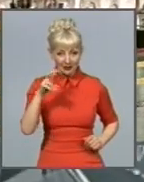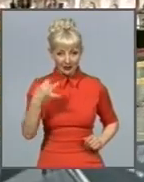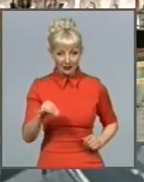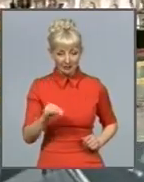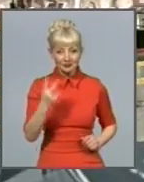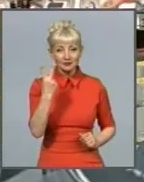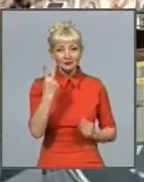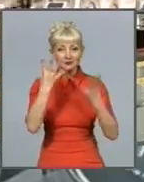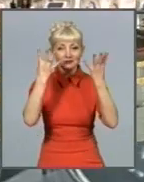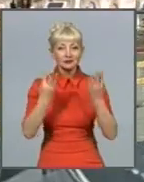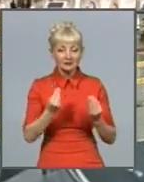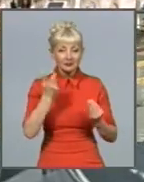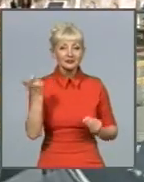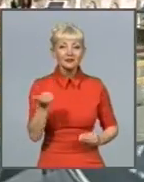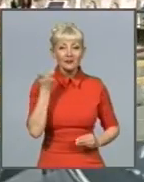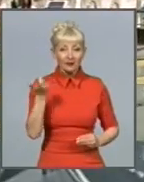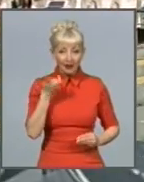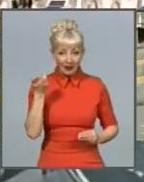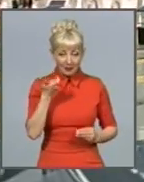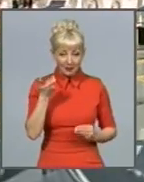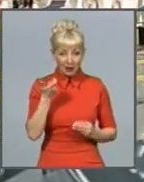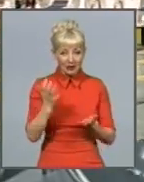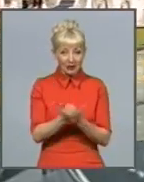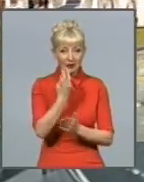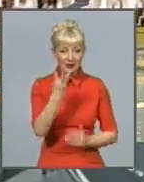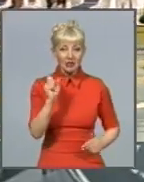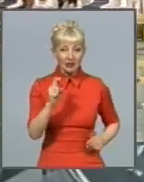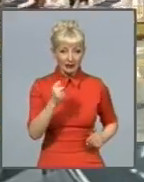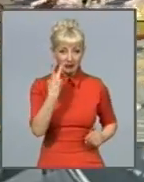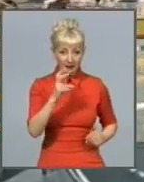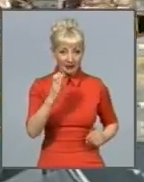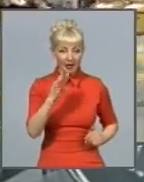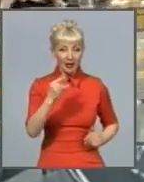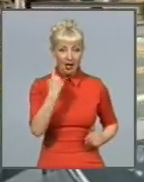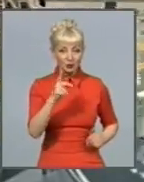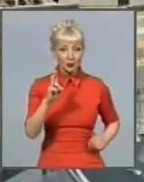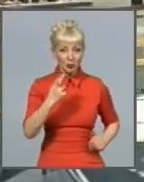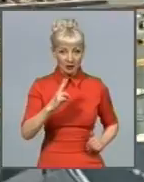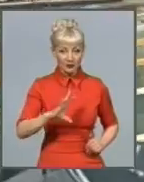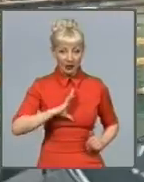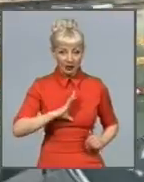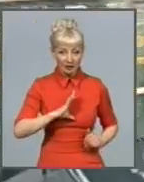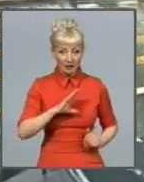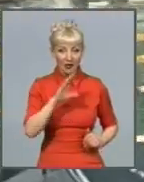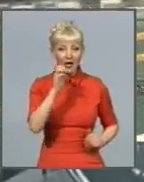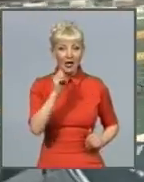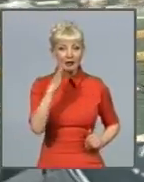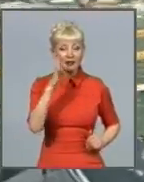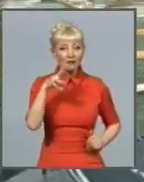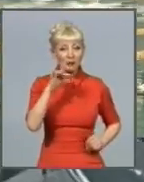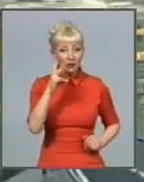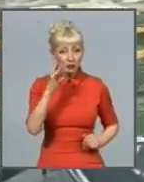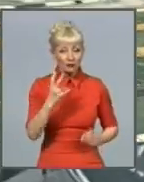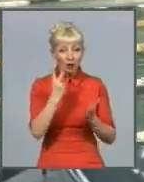Во второй день харьковчане добыли 3 золотые, 2 серебряные и 1 бронзовую награды. Татьяна Евминова стала двукратной